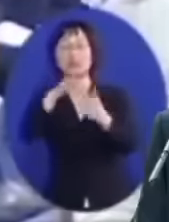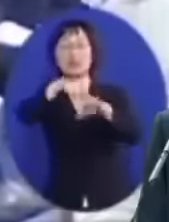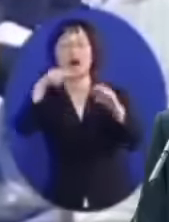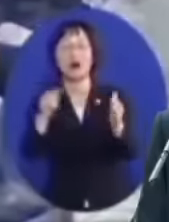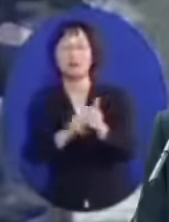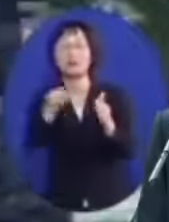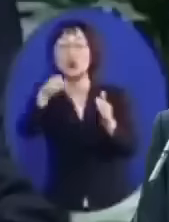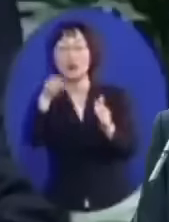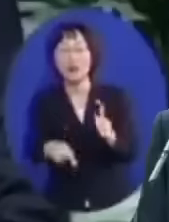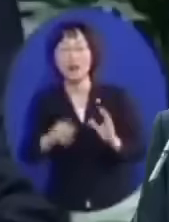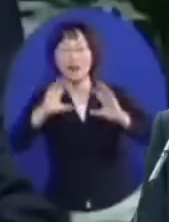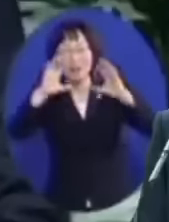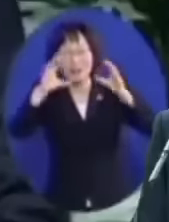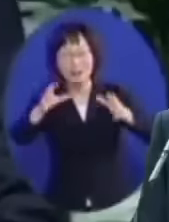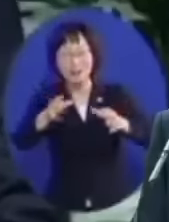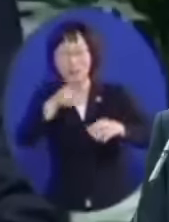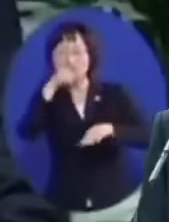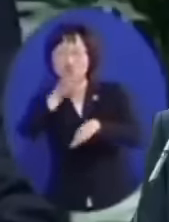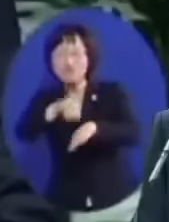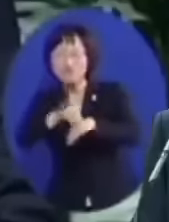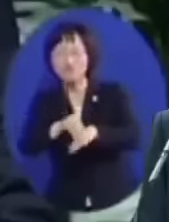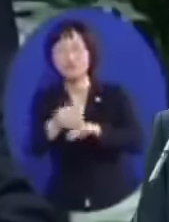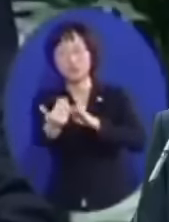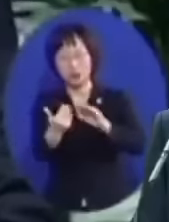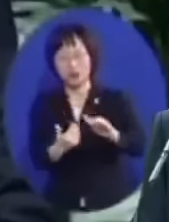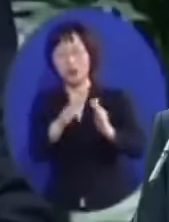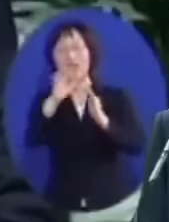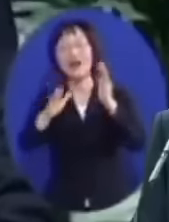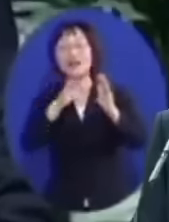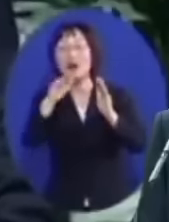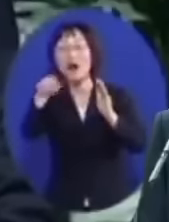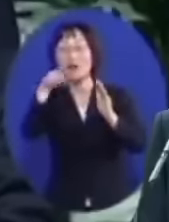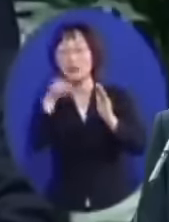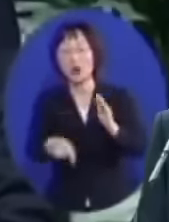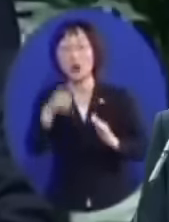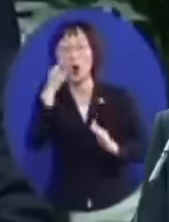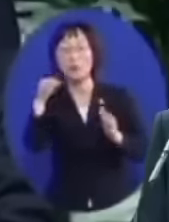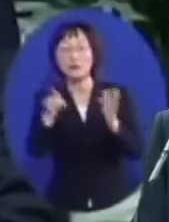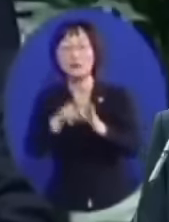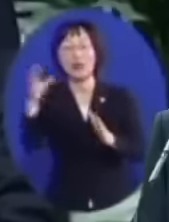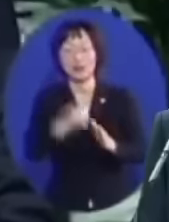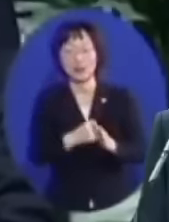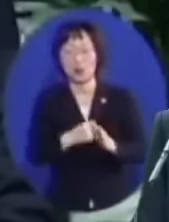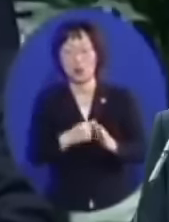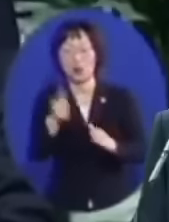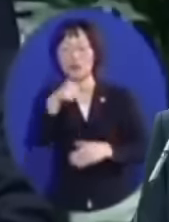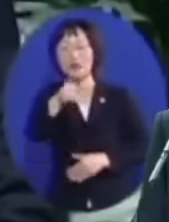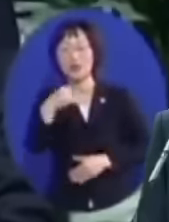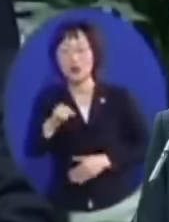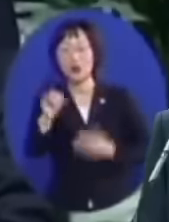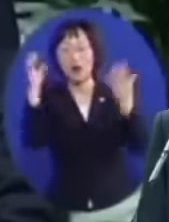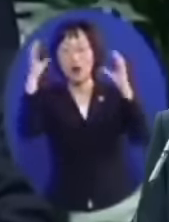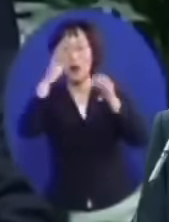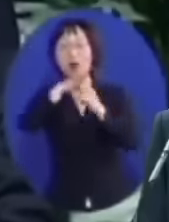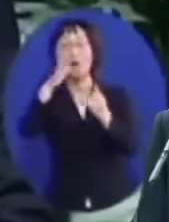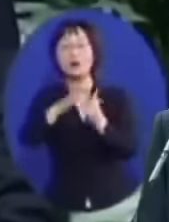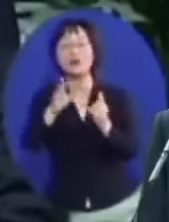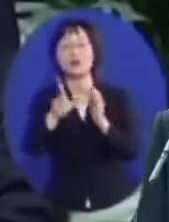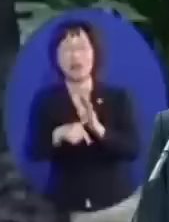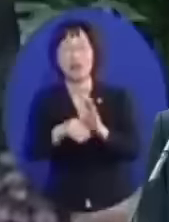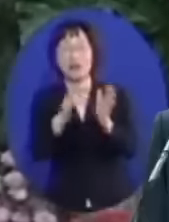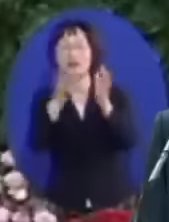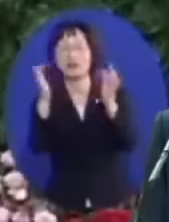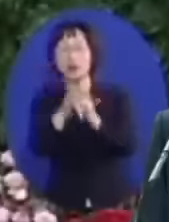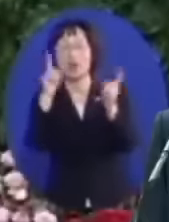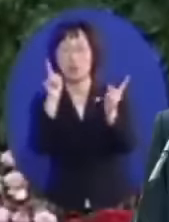세상 쓰레기가 채워지기 전에 가정에서 부모, 특히 어머니의 신앙으로 자녀가 어릴 때 예수님을 만나게